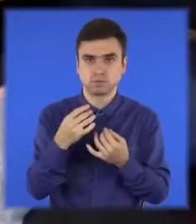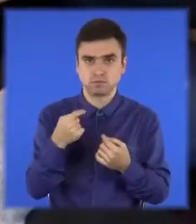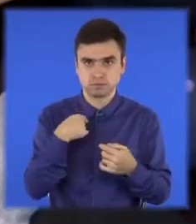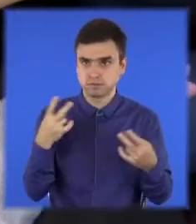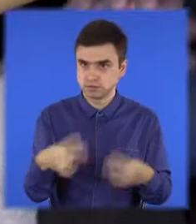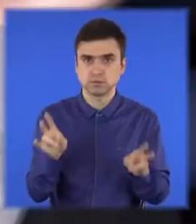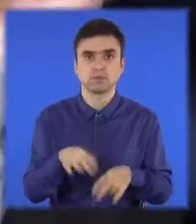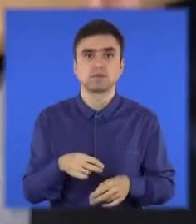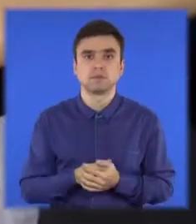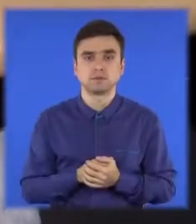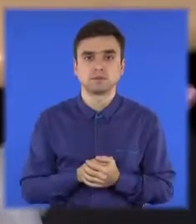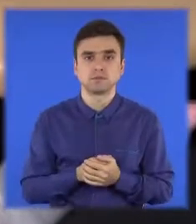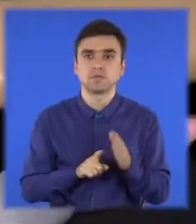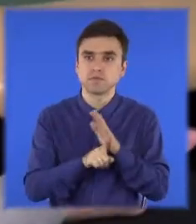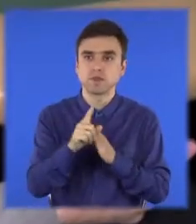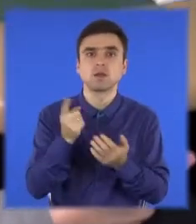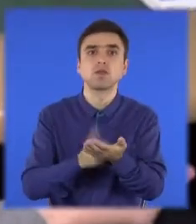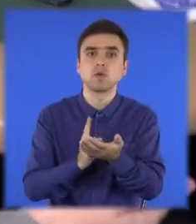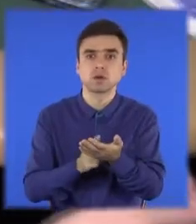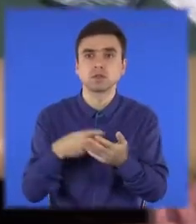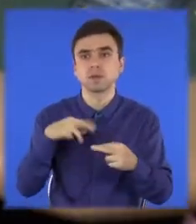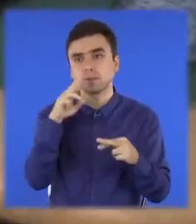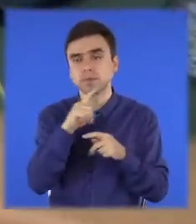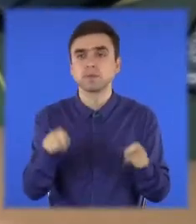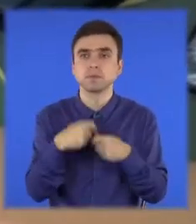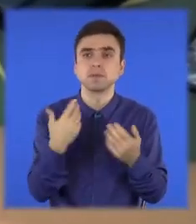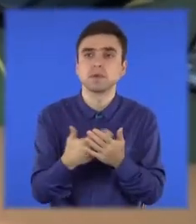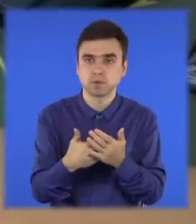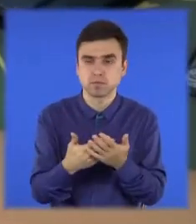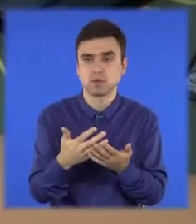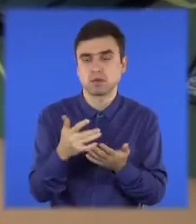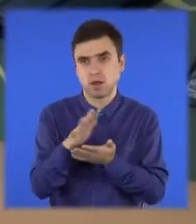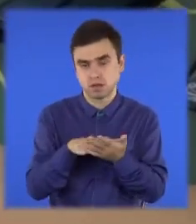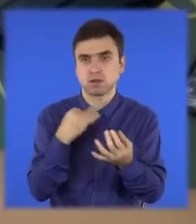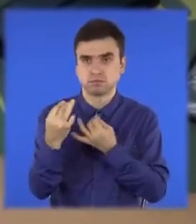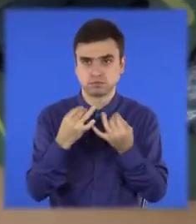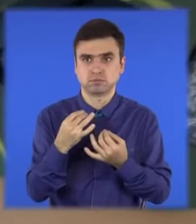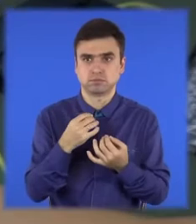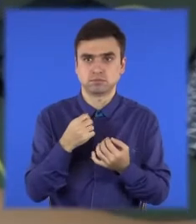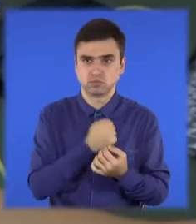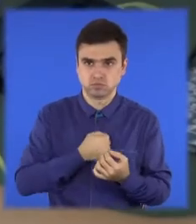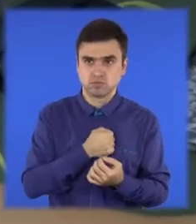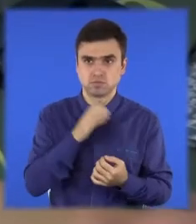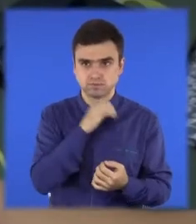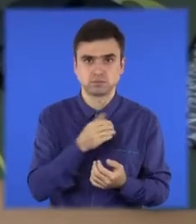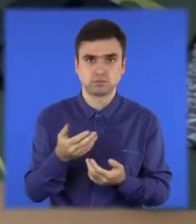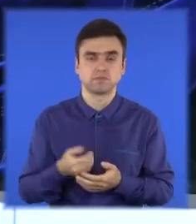со мною не треба цього робити. Ви вначале докажіть, що я щось зроблю не так, а потім будете порозговорювати подобним тоном і з подобним